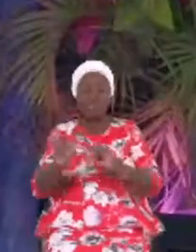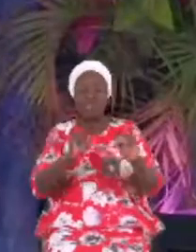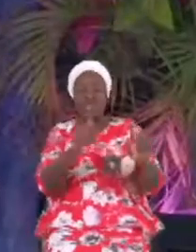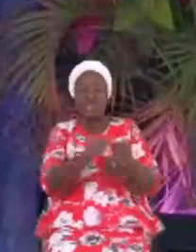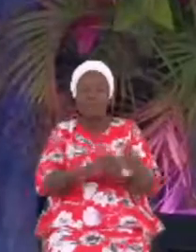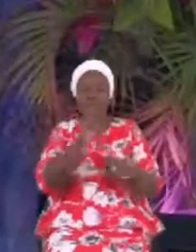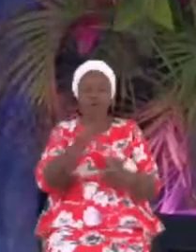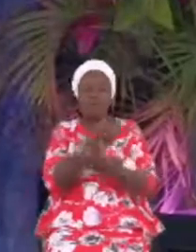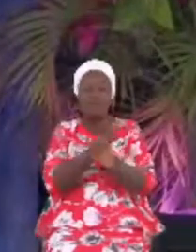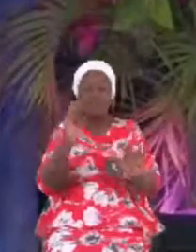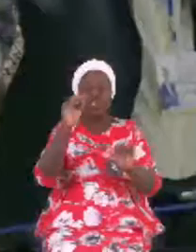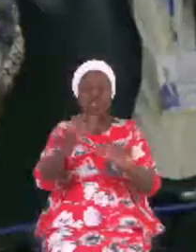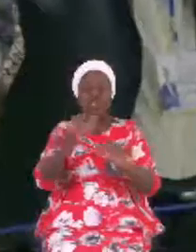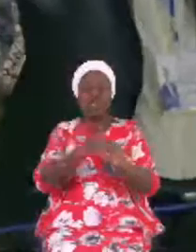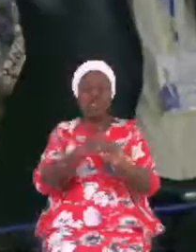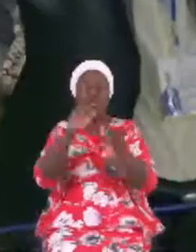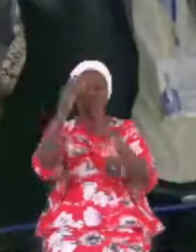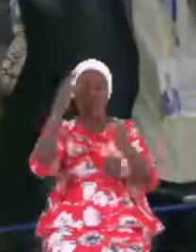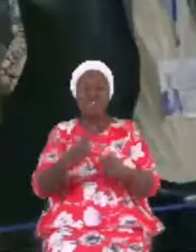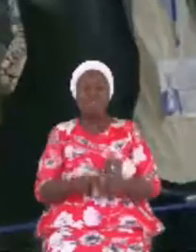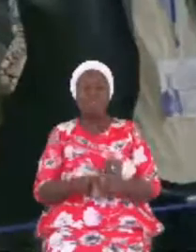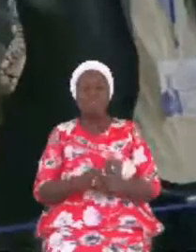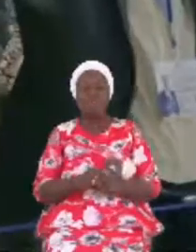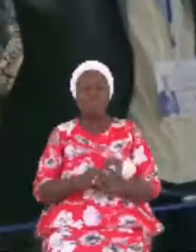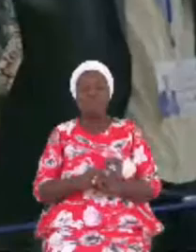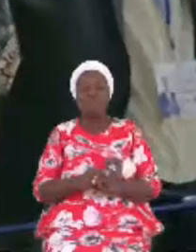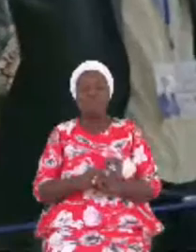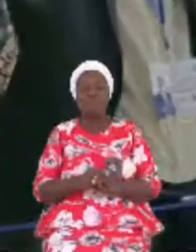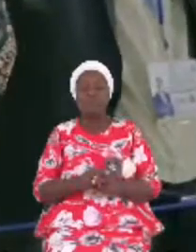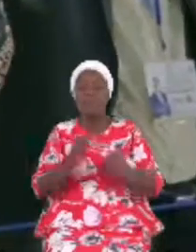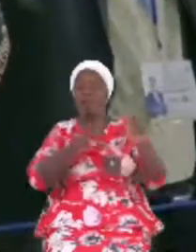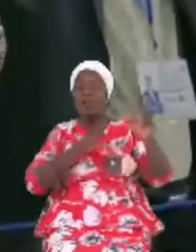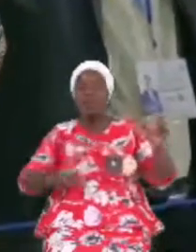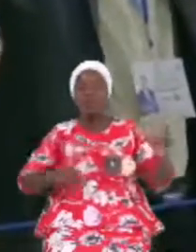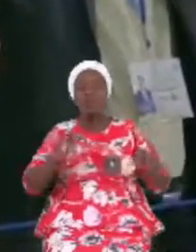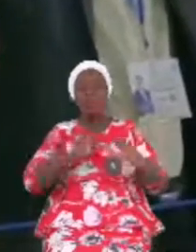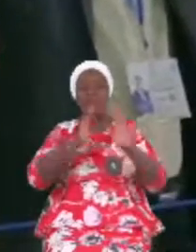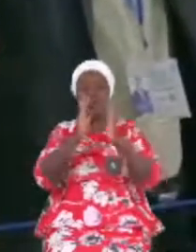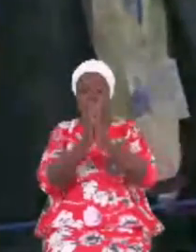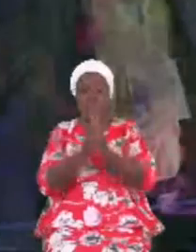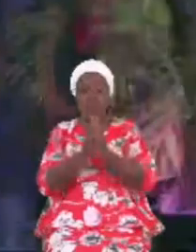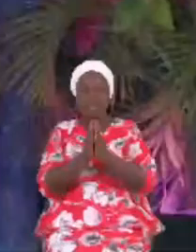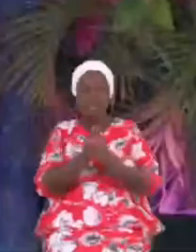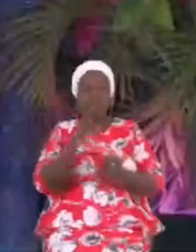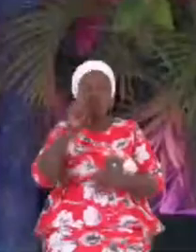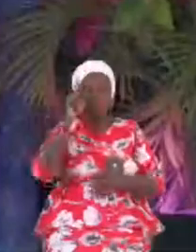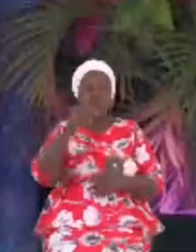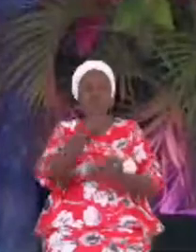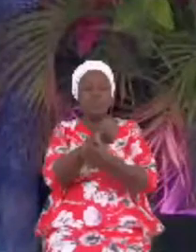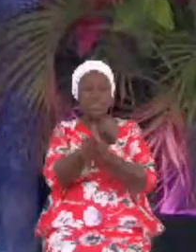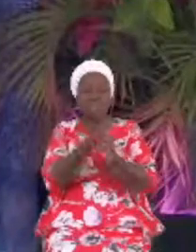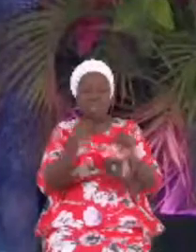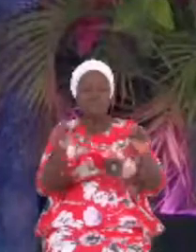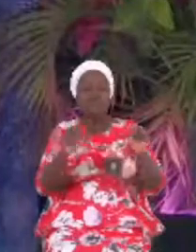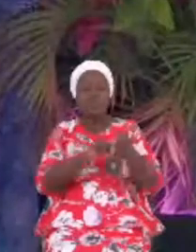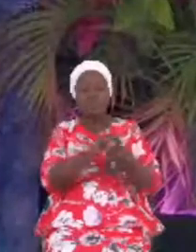a franchi tout le monde au nom de Jésus. Seigneur, je prie, sauve ceux qui ont besoin